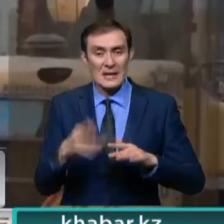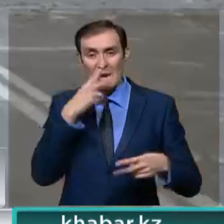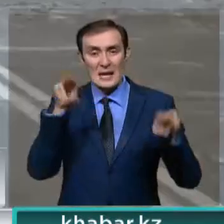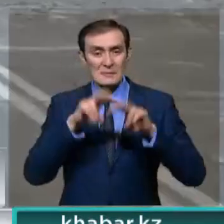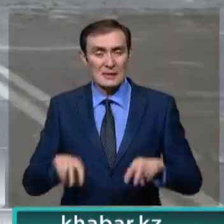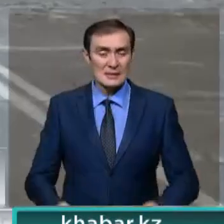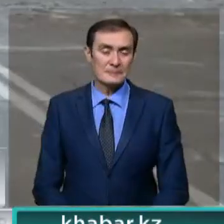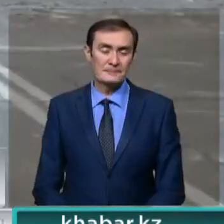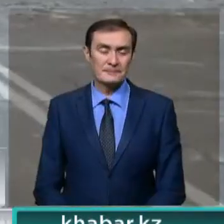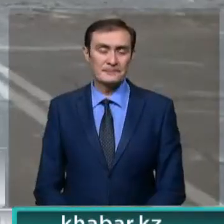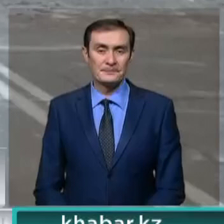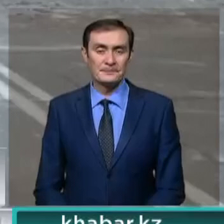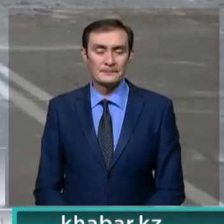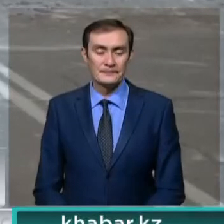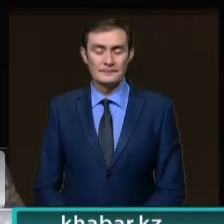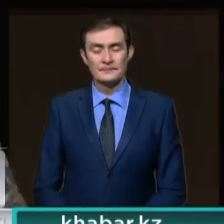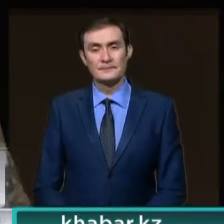экспертиз.